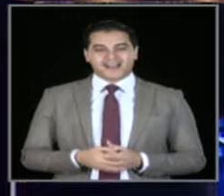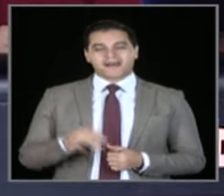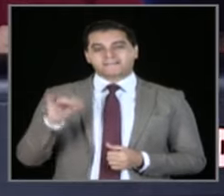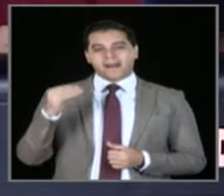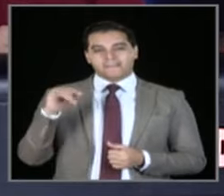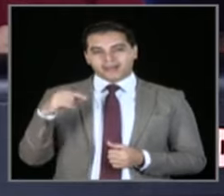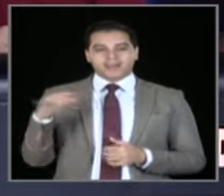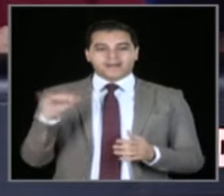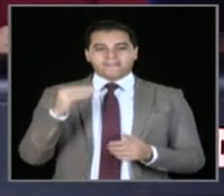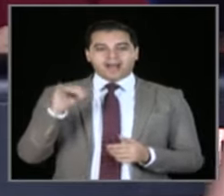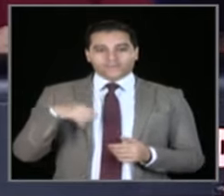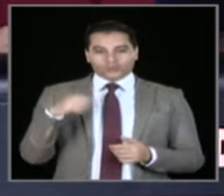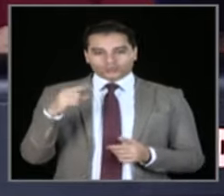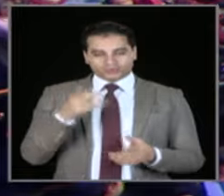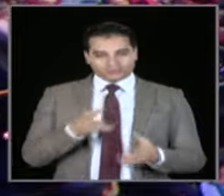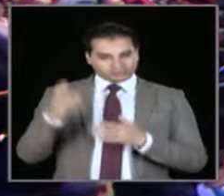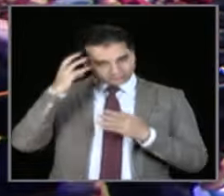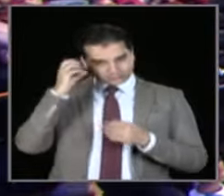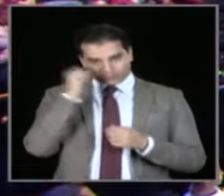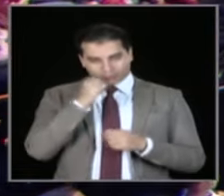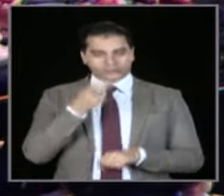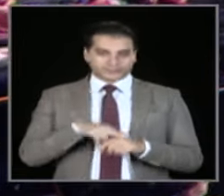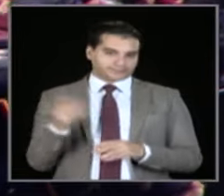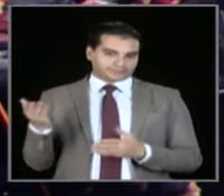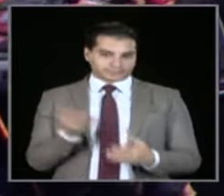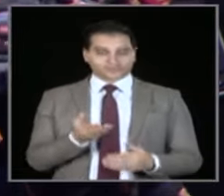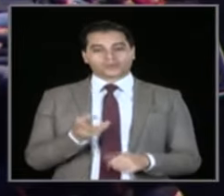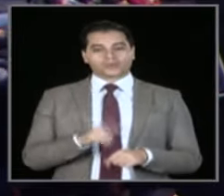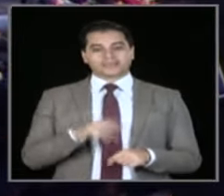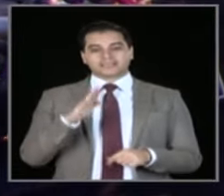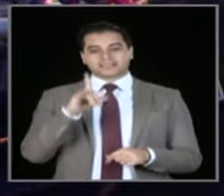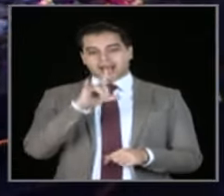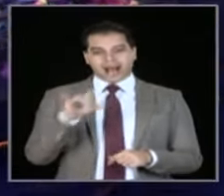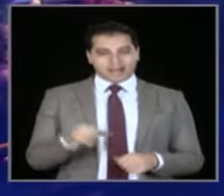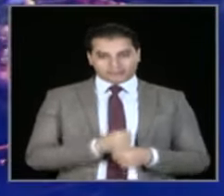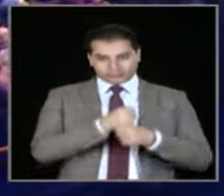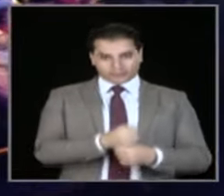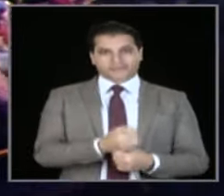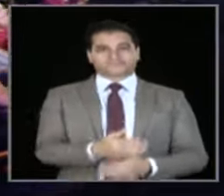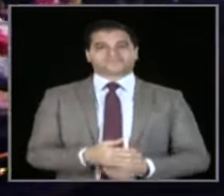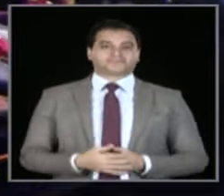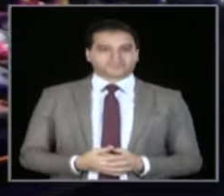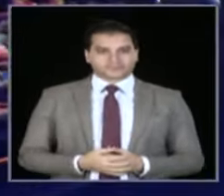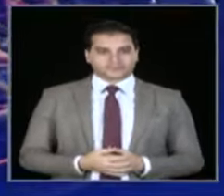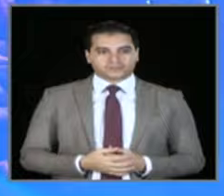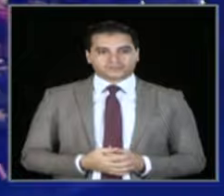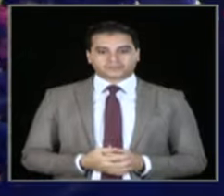محمد محمود هتروح تسمع أغنية وترجع لنا تاني، اتفضل. سلمى مكاني.